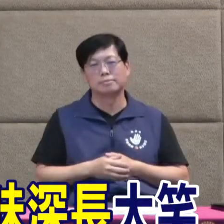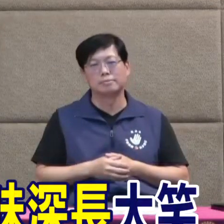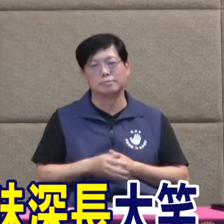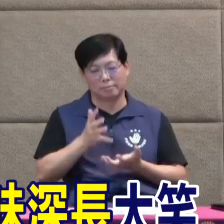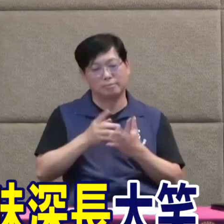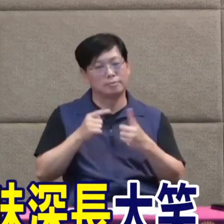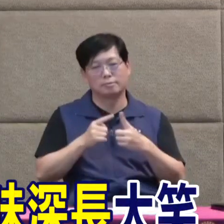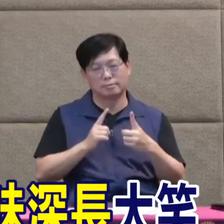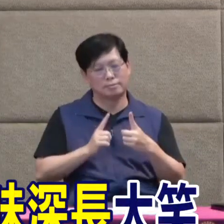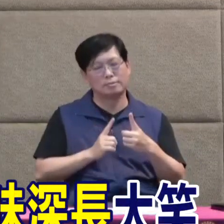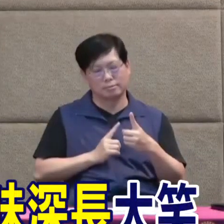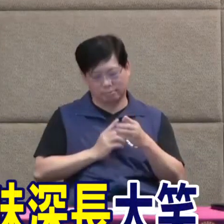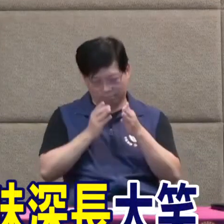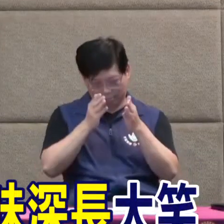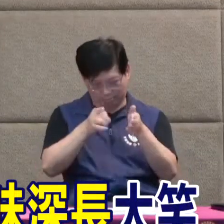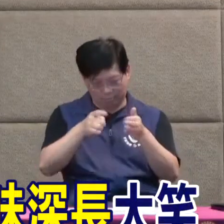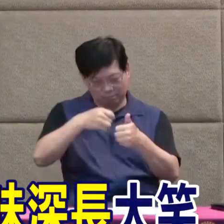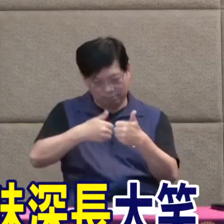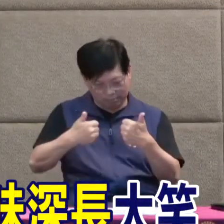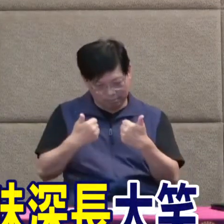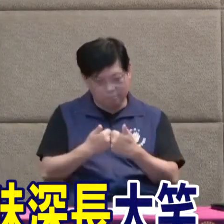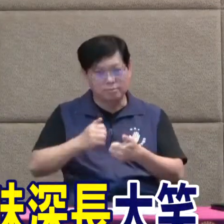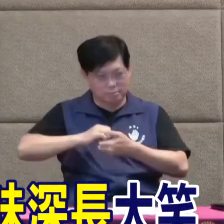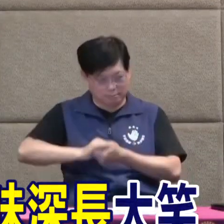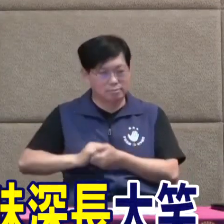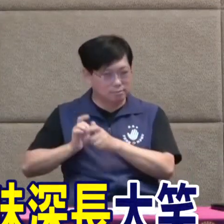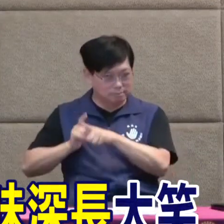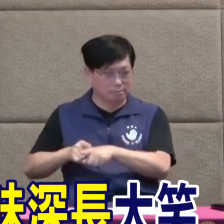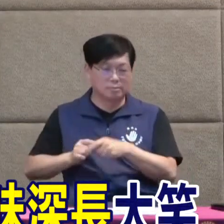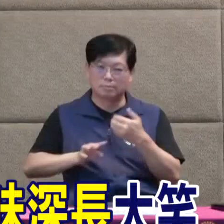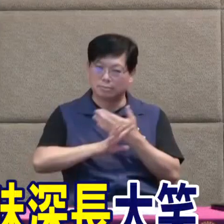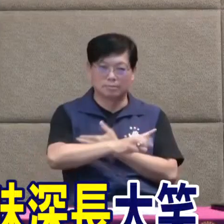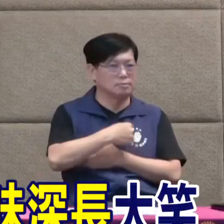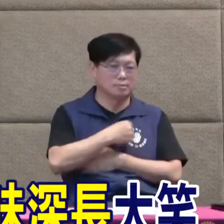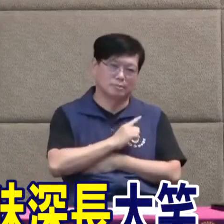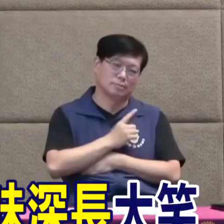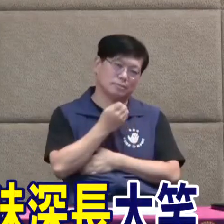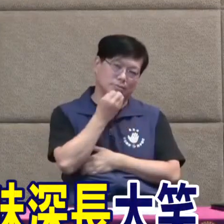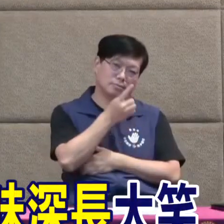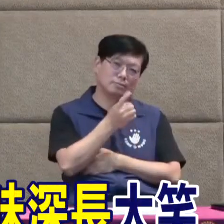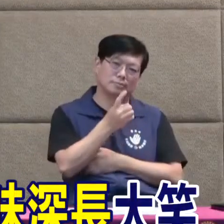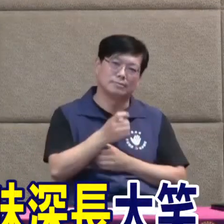发言人只能针对我的解释。发言人， 所以